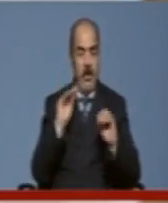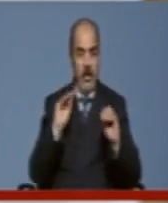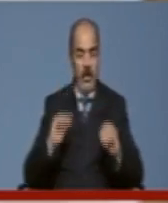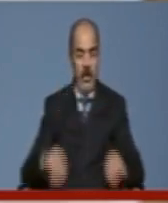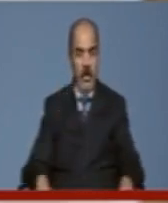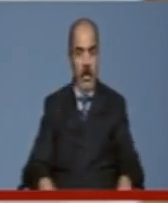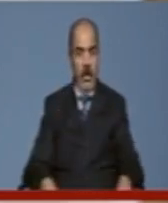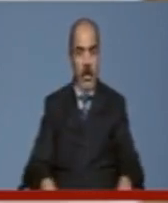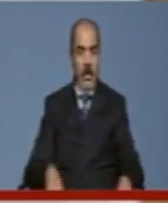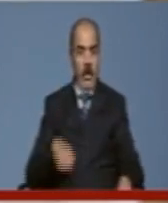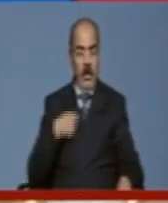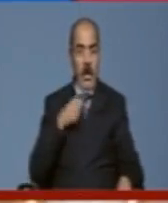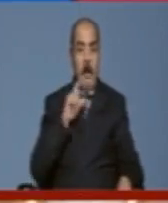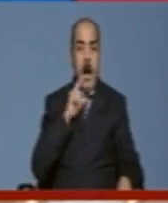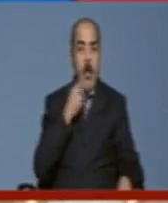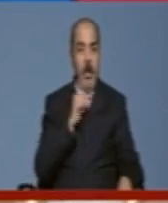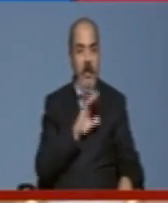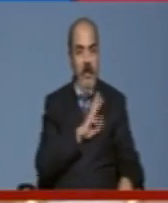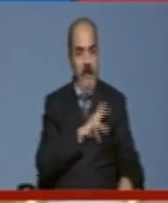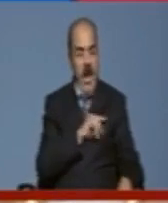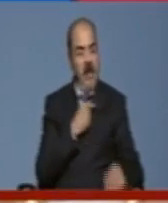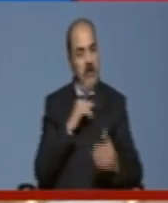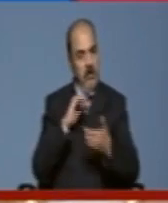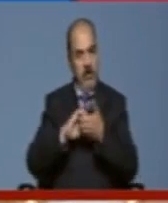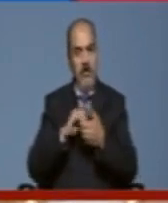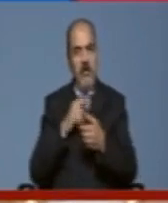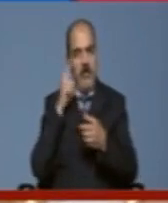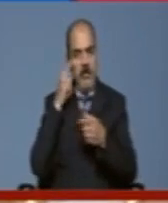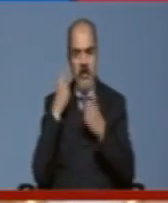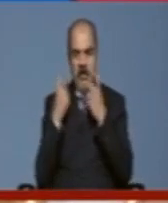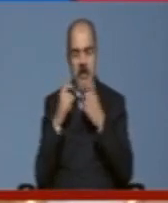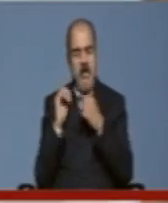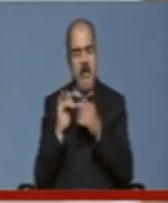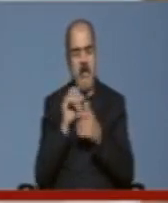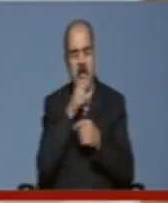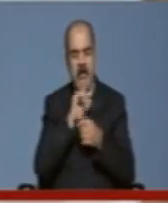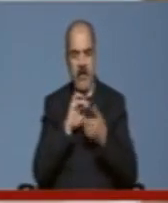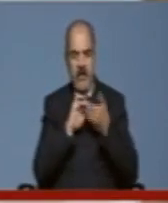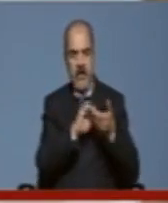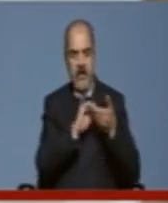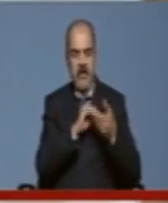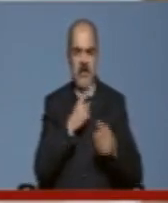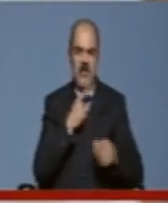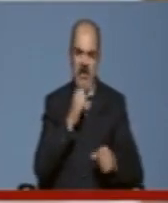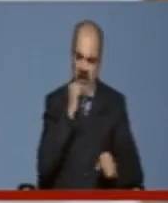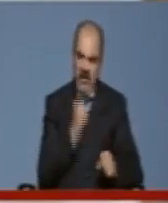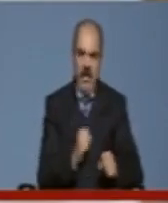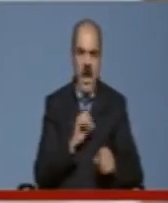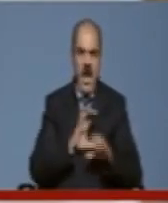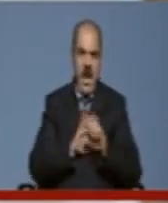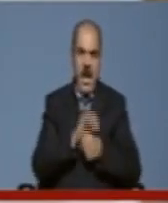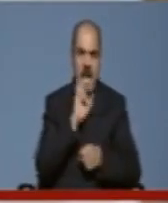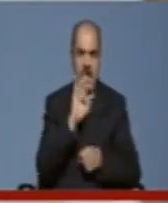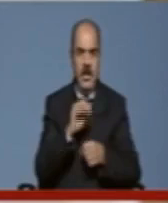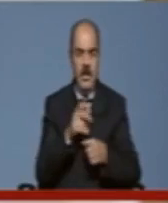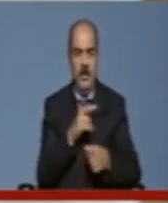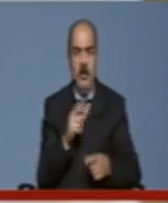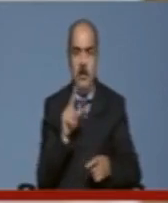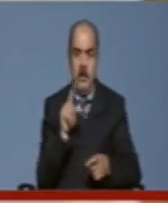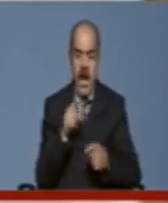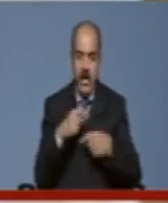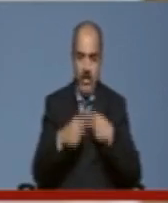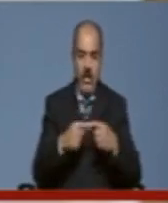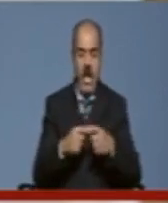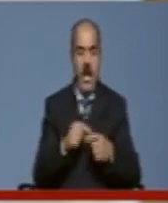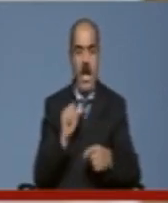الرئيس محمود عباس لوصول المساعدة الإنسانية. فرنسا أصرت على وصول المياه إلى غزة